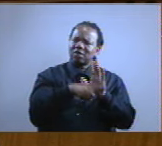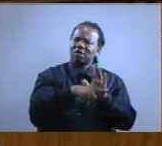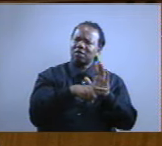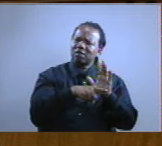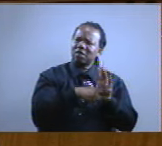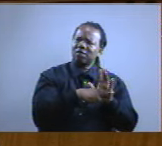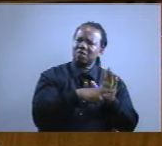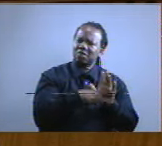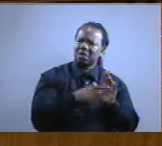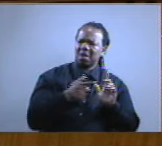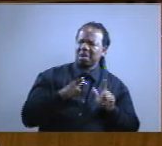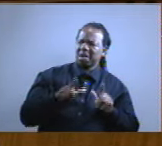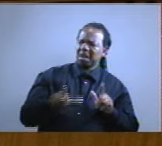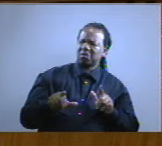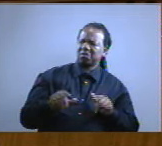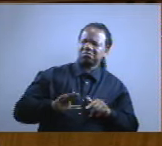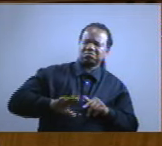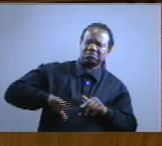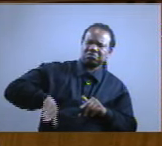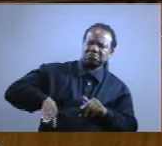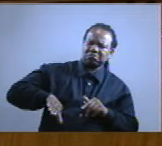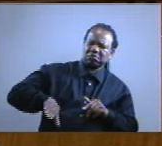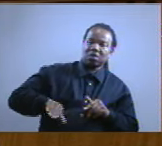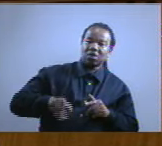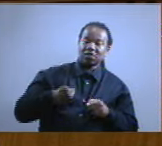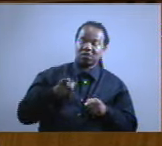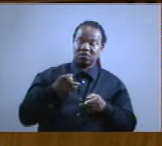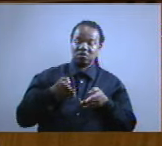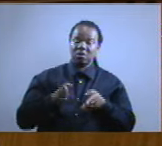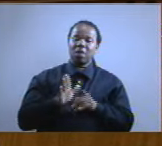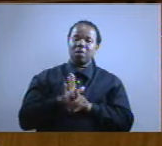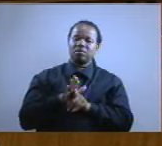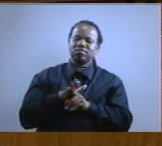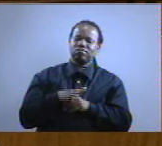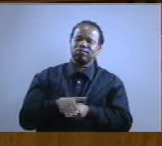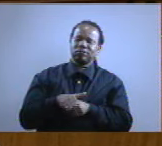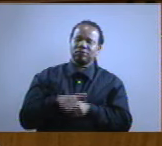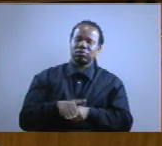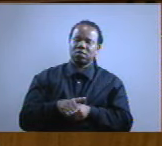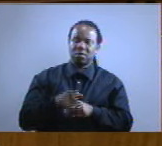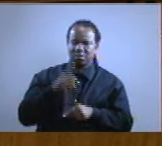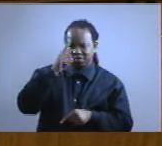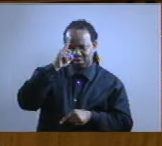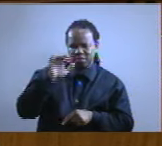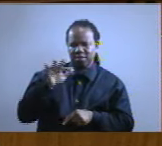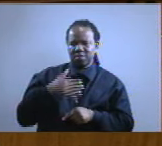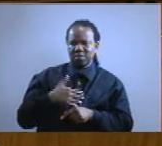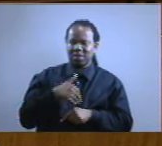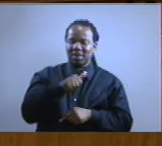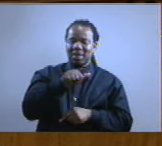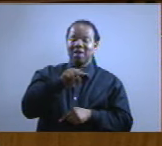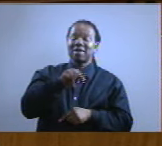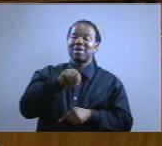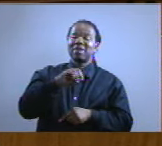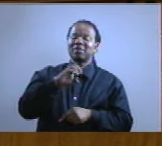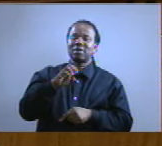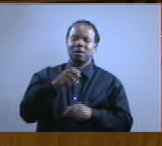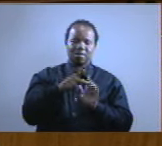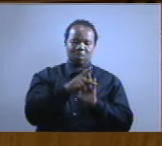swart mense te onderdruk. Die ANC-beleid het die